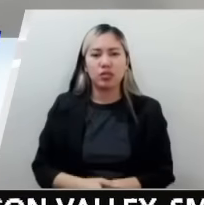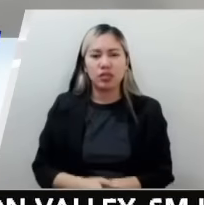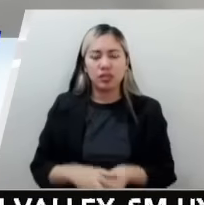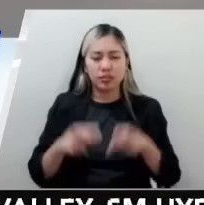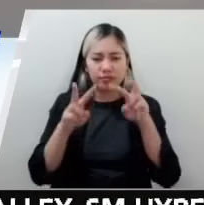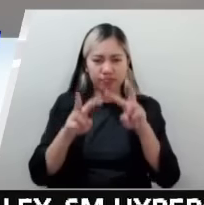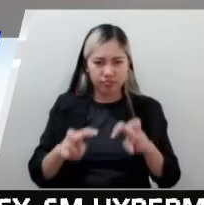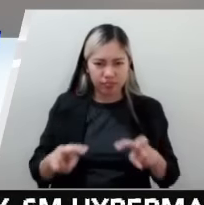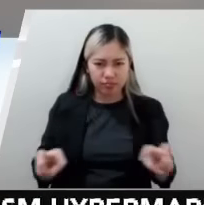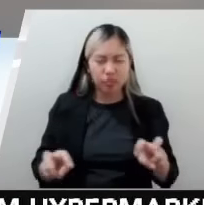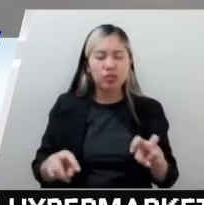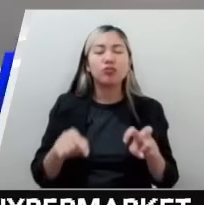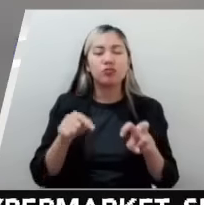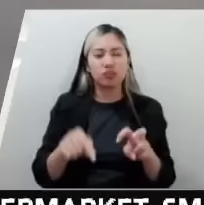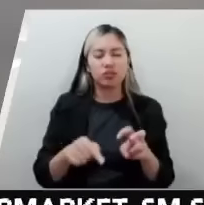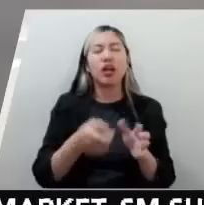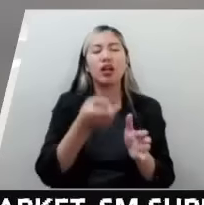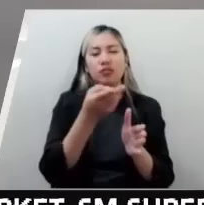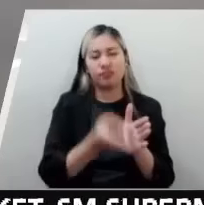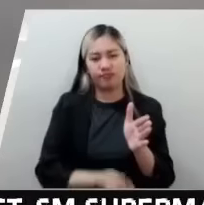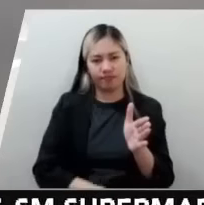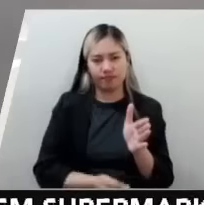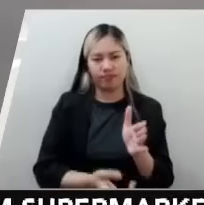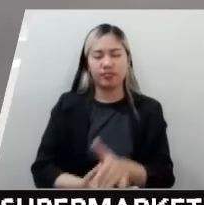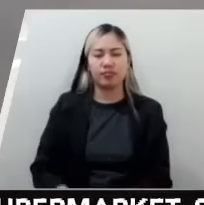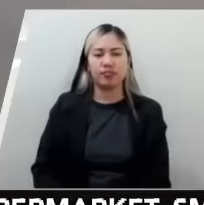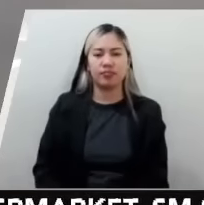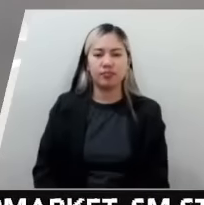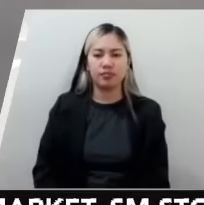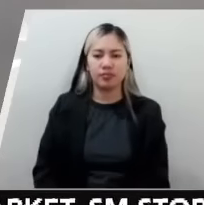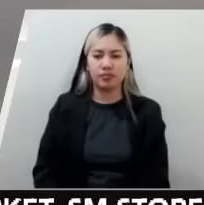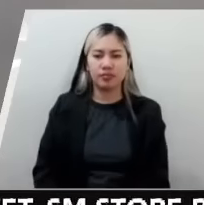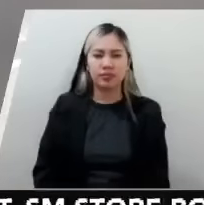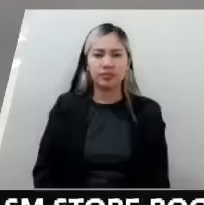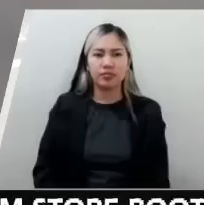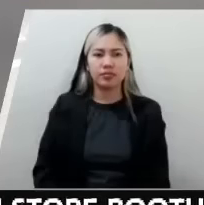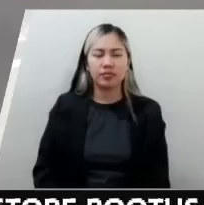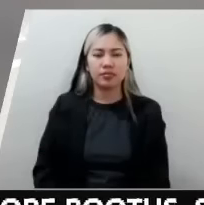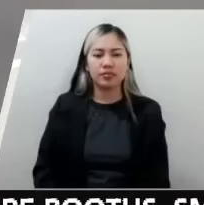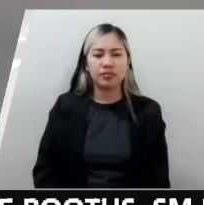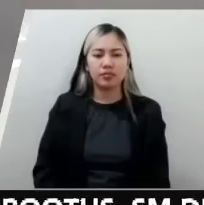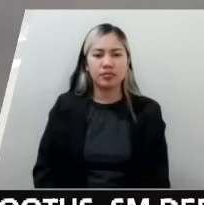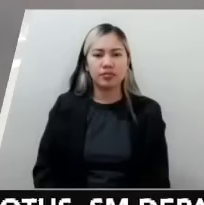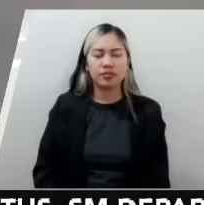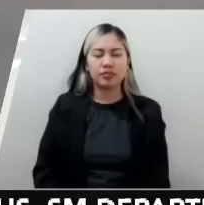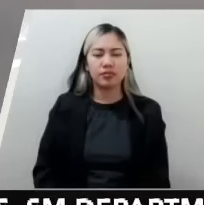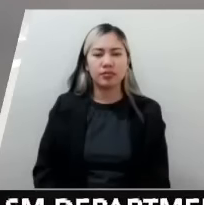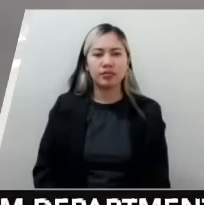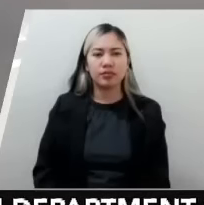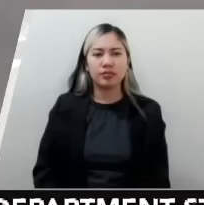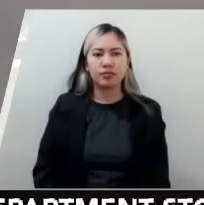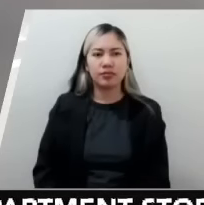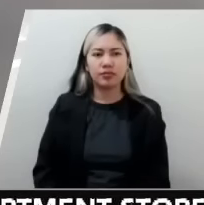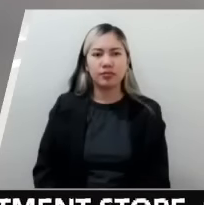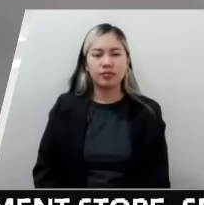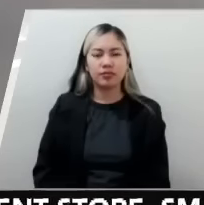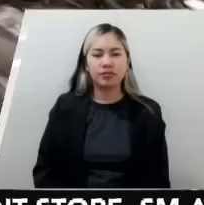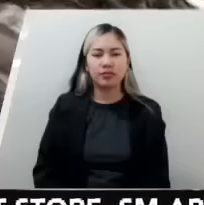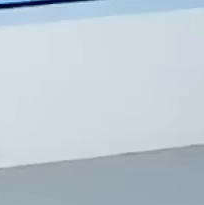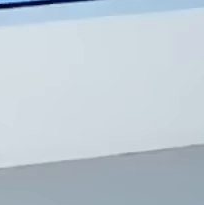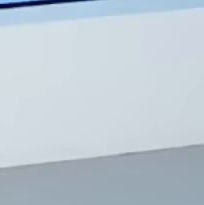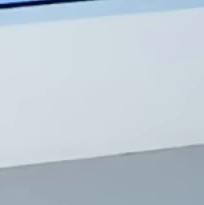inilibing CJ torida ng GMA Regional TV nagbabalita para sa GMA integrated